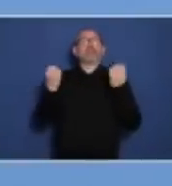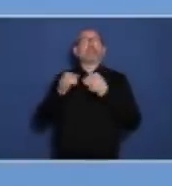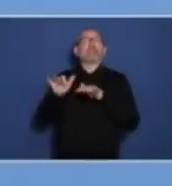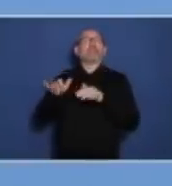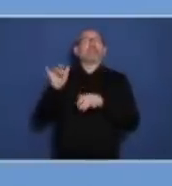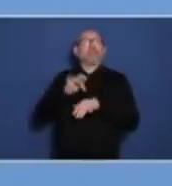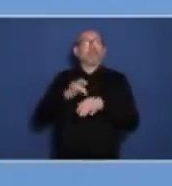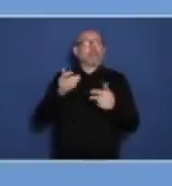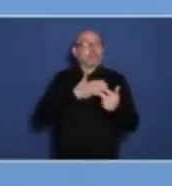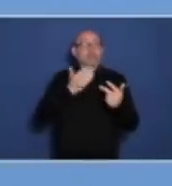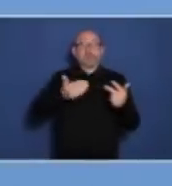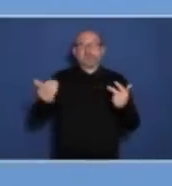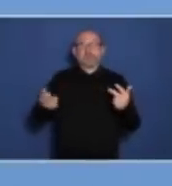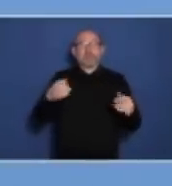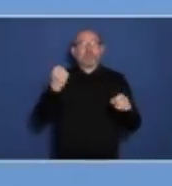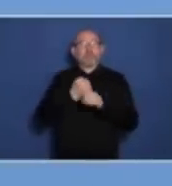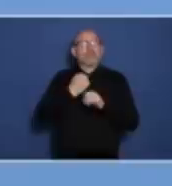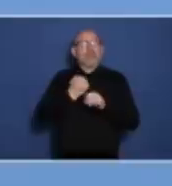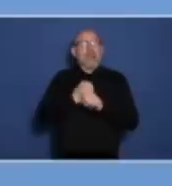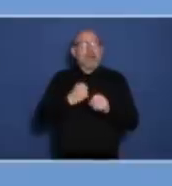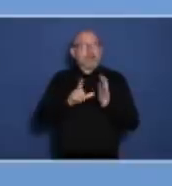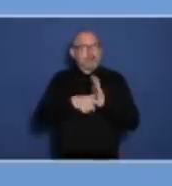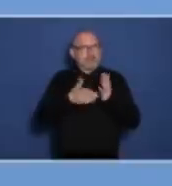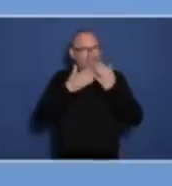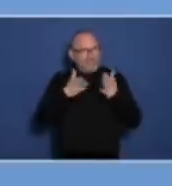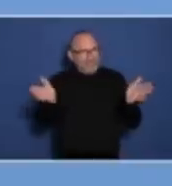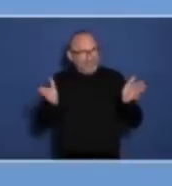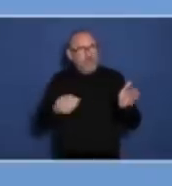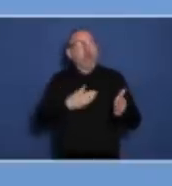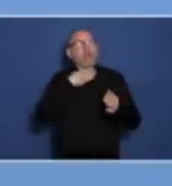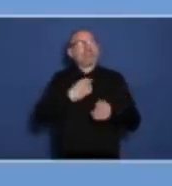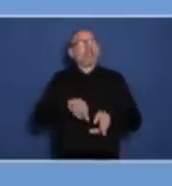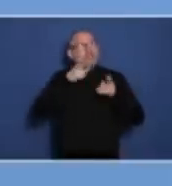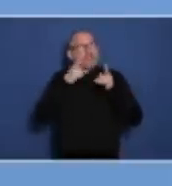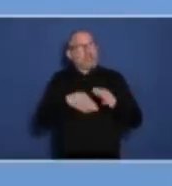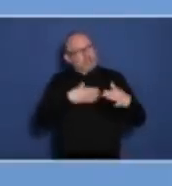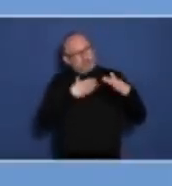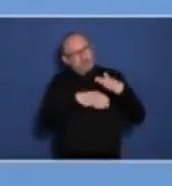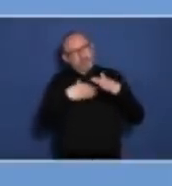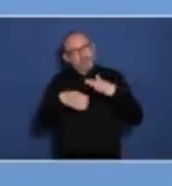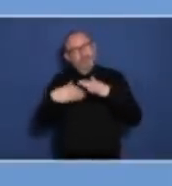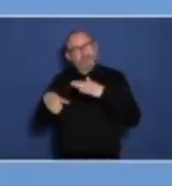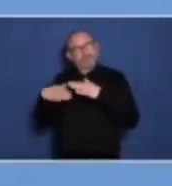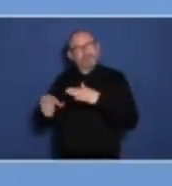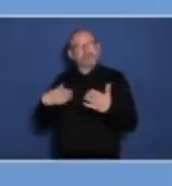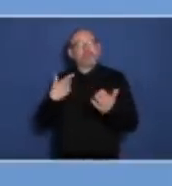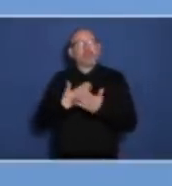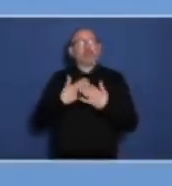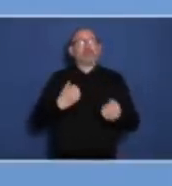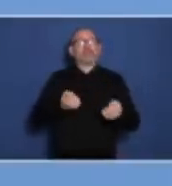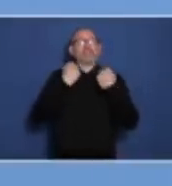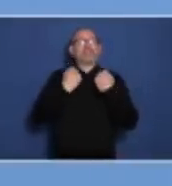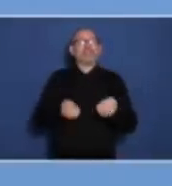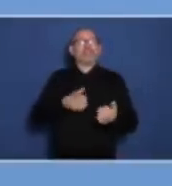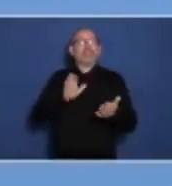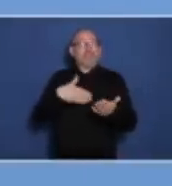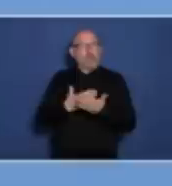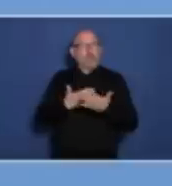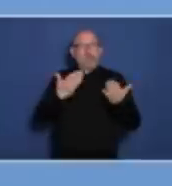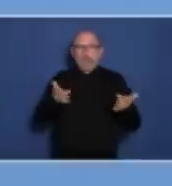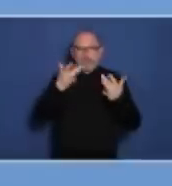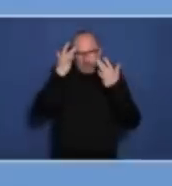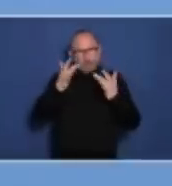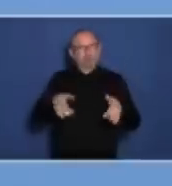Kanzleramt frei werdende Arbeitsplätze bedarfsgerecht besetzt, um sicherzustellen, dass die Aufgaben des Hauses qualifiziert erfüllt werden können. In